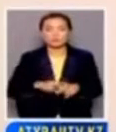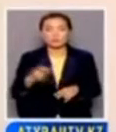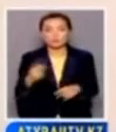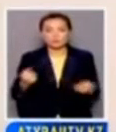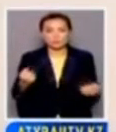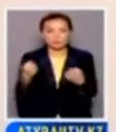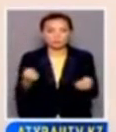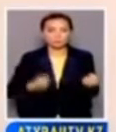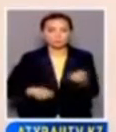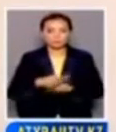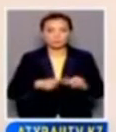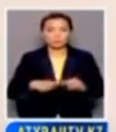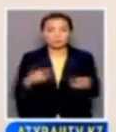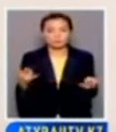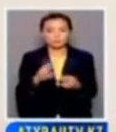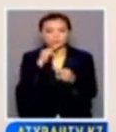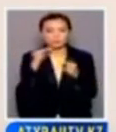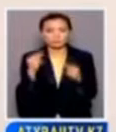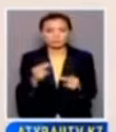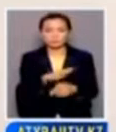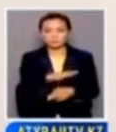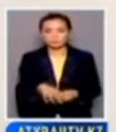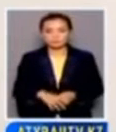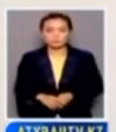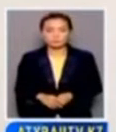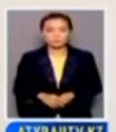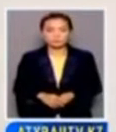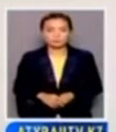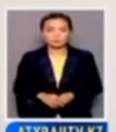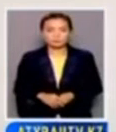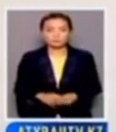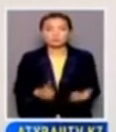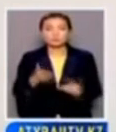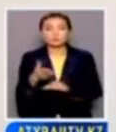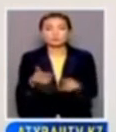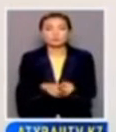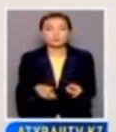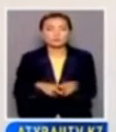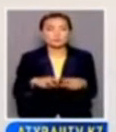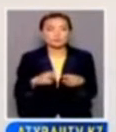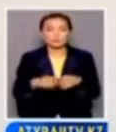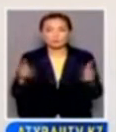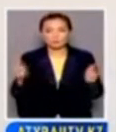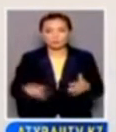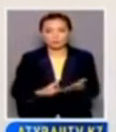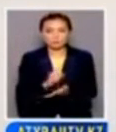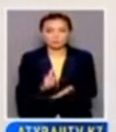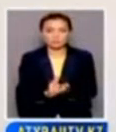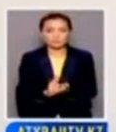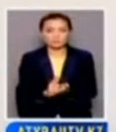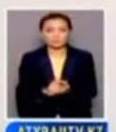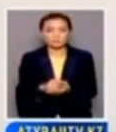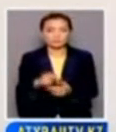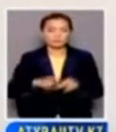спорт түріне бізде аса қатты көңіл бөлінбеген. Сондықтан да алдағы уақытта осы мәселелер шешілуі тиіс.